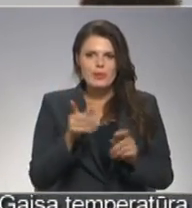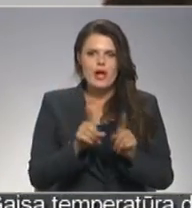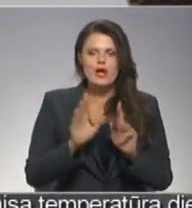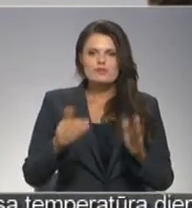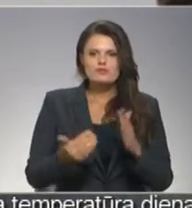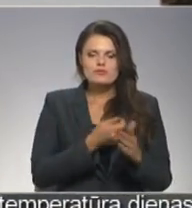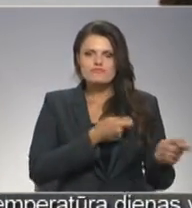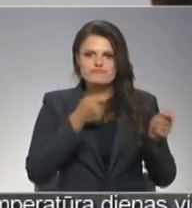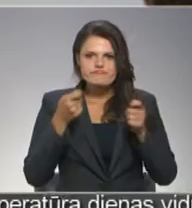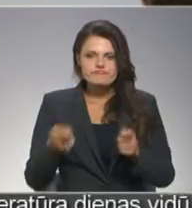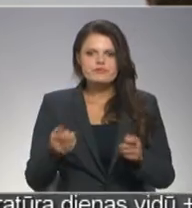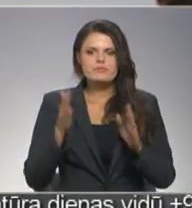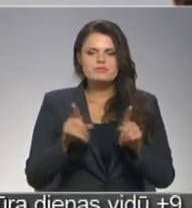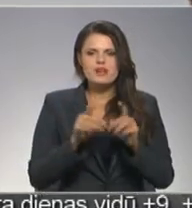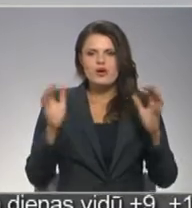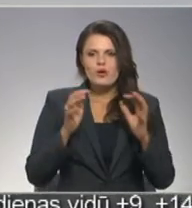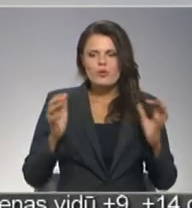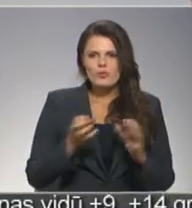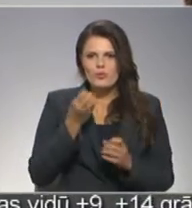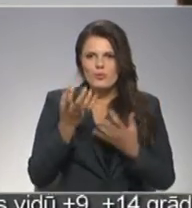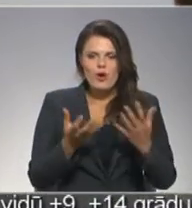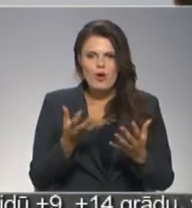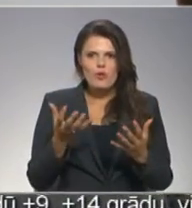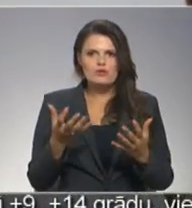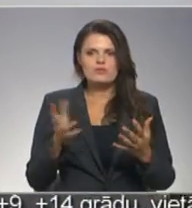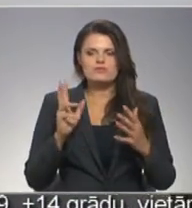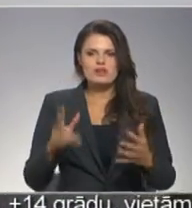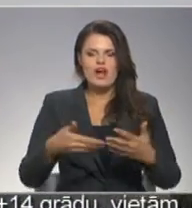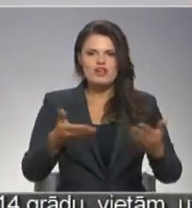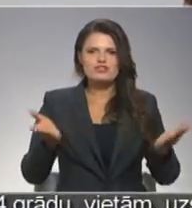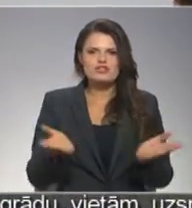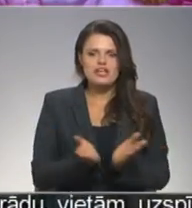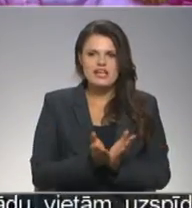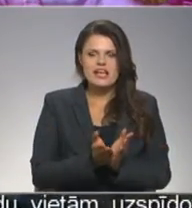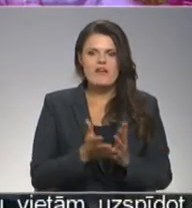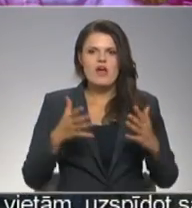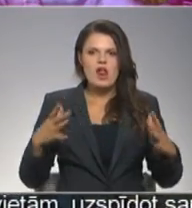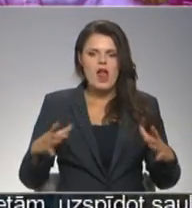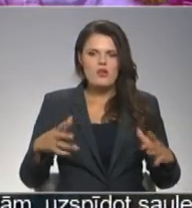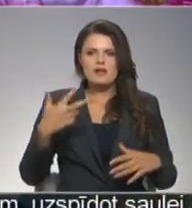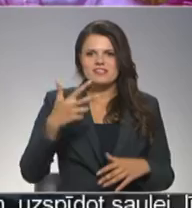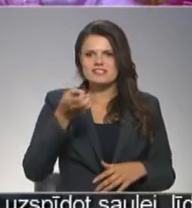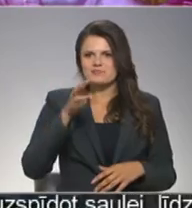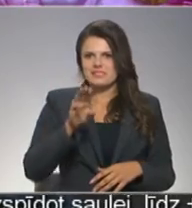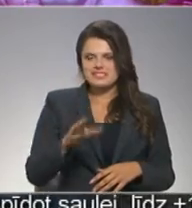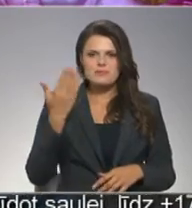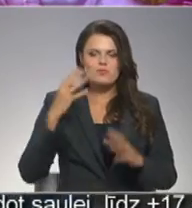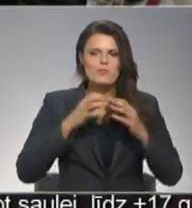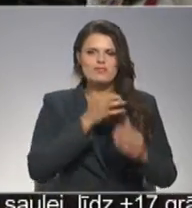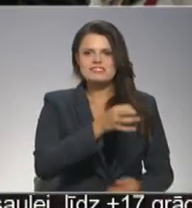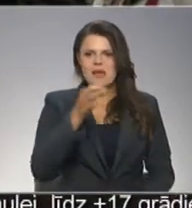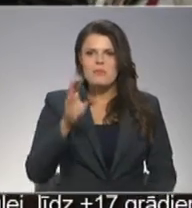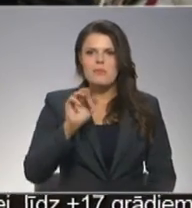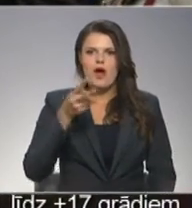ka parādīsies krūma peonijas ar pat šķīvi lielumā 30 cm. Savulaik pasaules apceļotais Marco